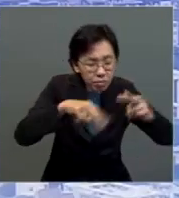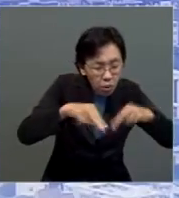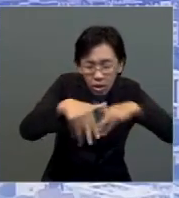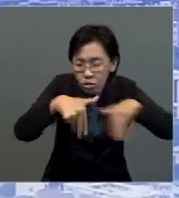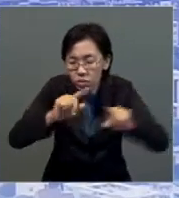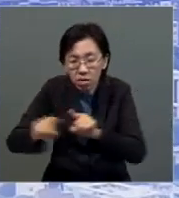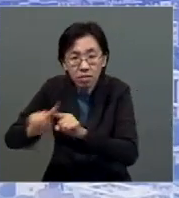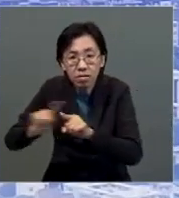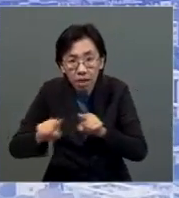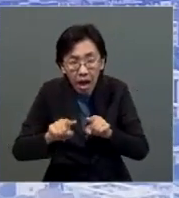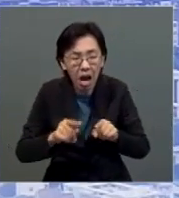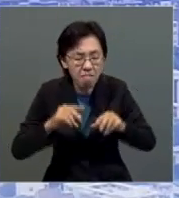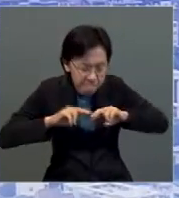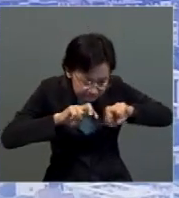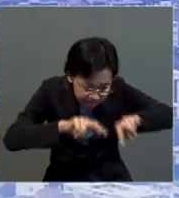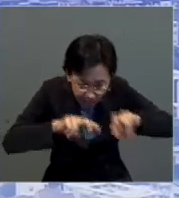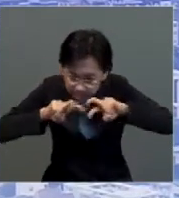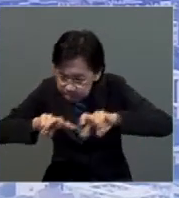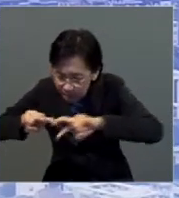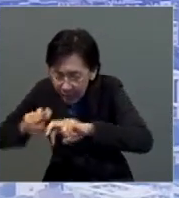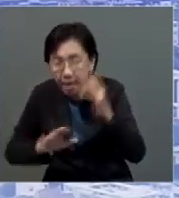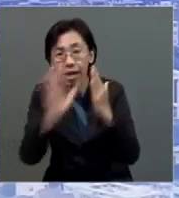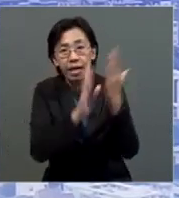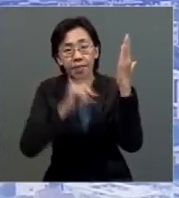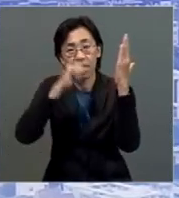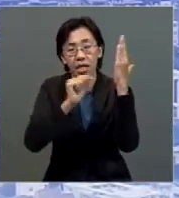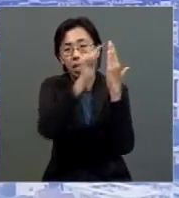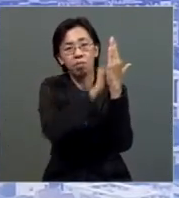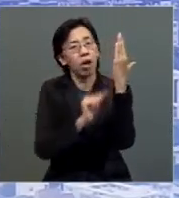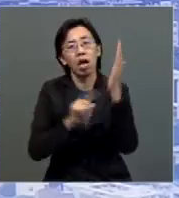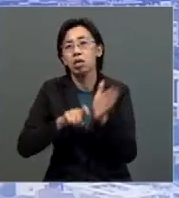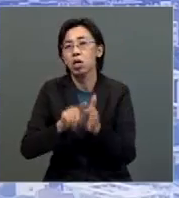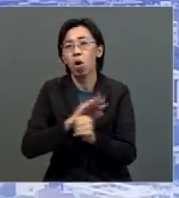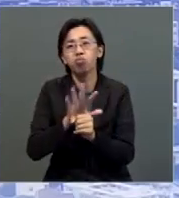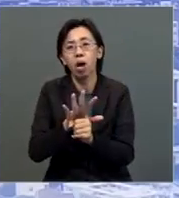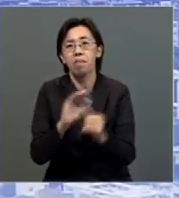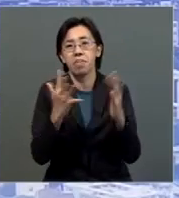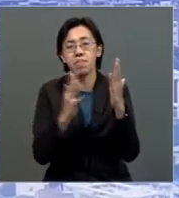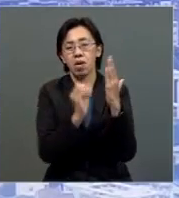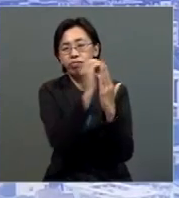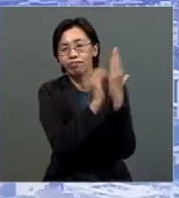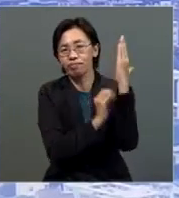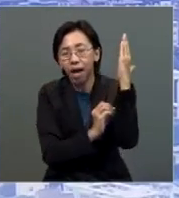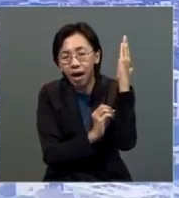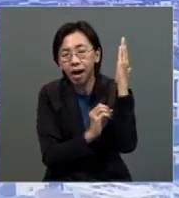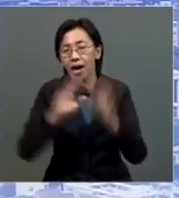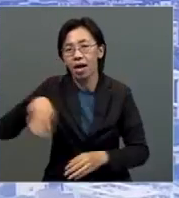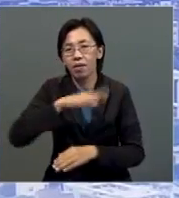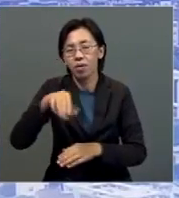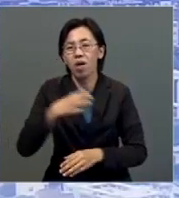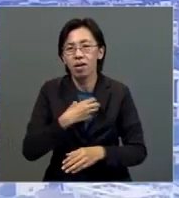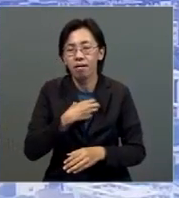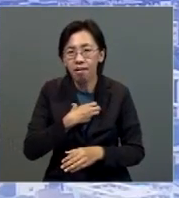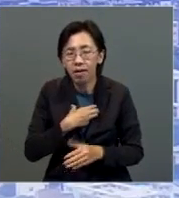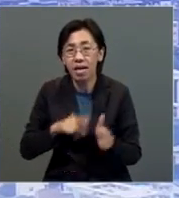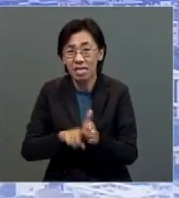ๆก็พบว่าตอนนี้ทั่วประเทศไทยเกือบจะทั้งหมดนะครับแทบจะไม่มีเลยนะครับก็ขอให้ทุกๆท่านได้ช่วยกันรักษาระดับ